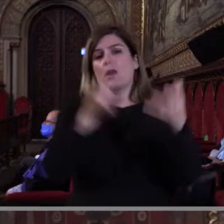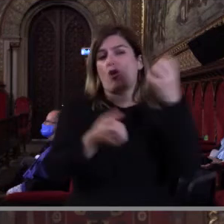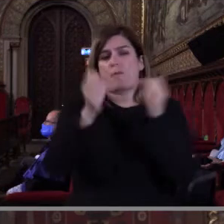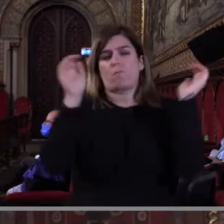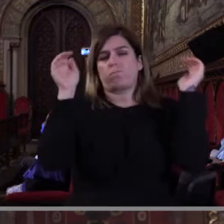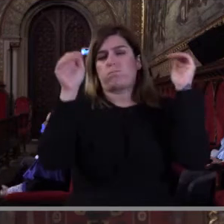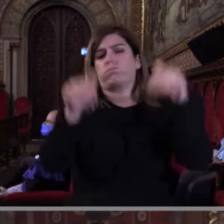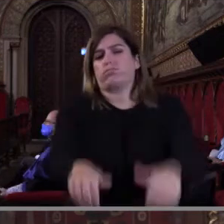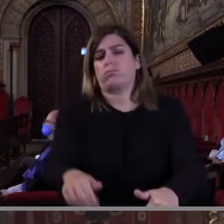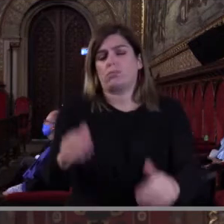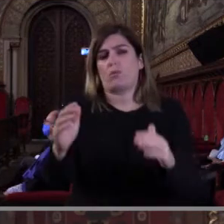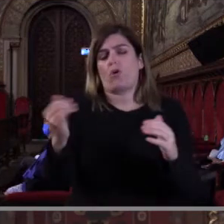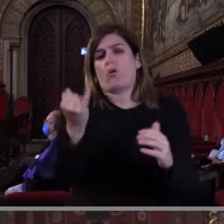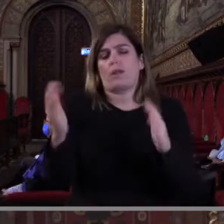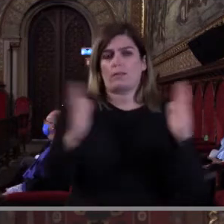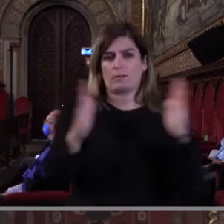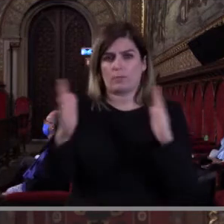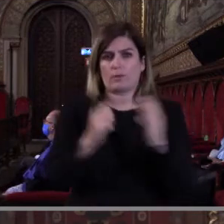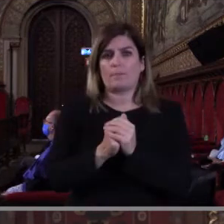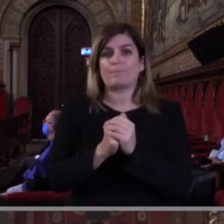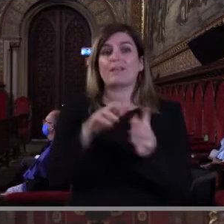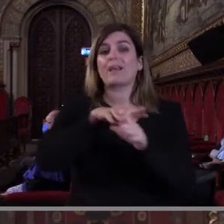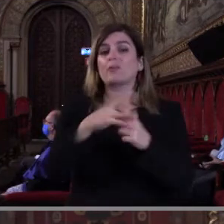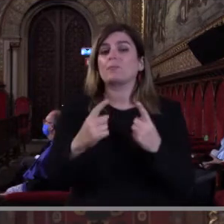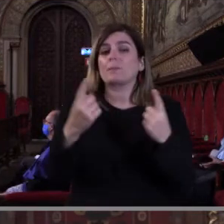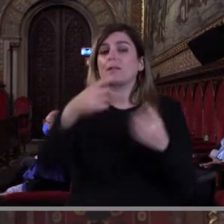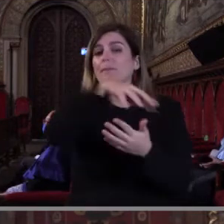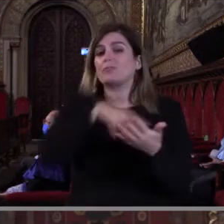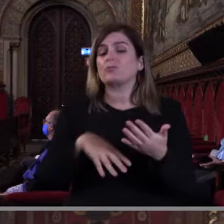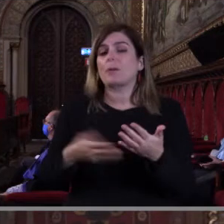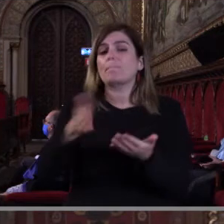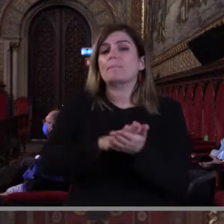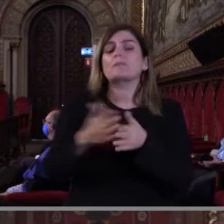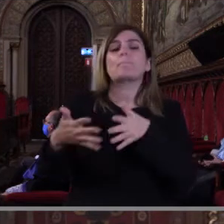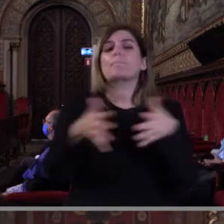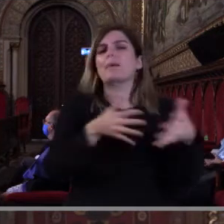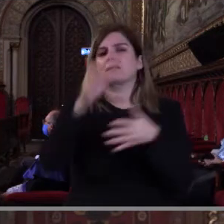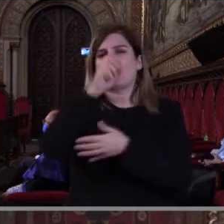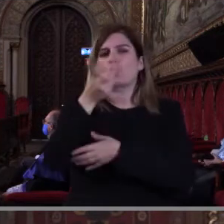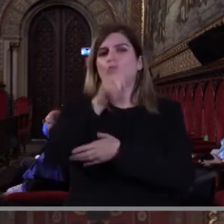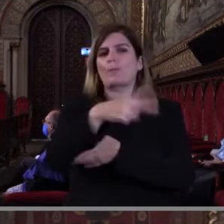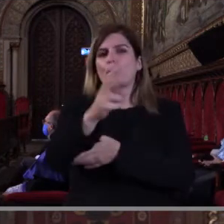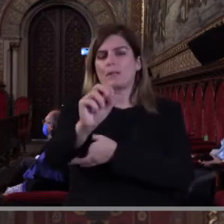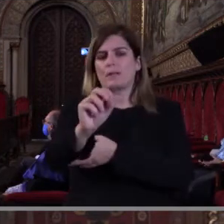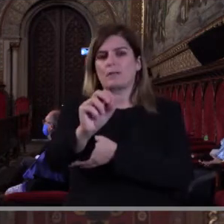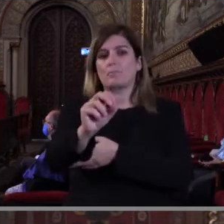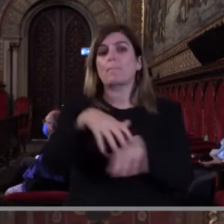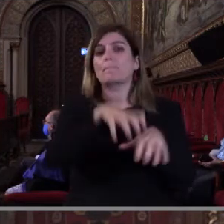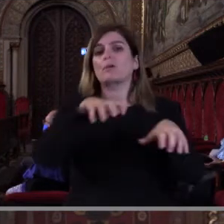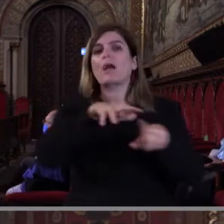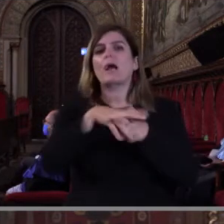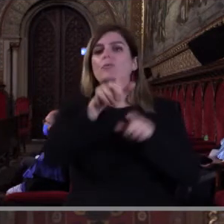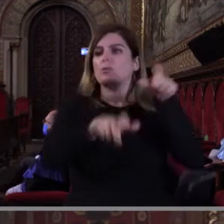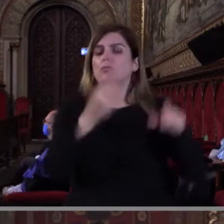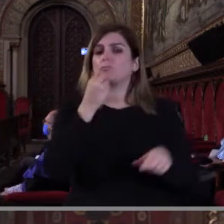l'economia. Vam detectar els primers casos importats a Barcelona al març de 2020. Tots eren persones